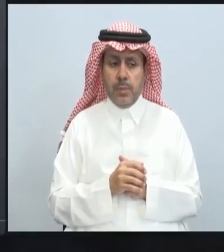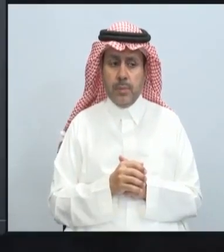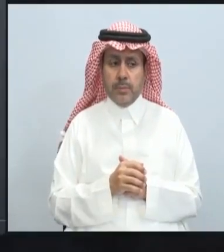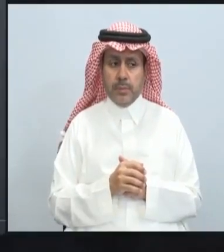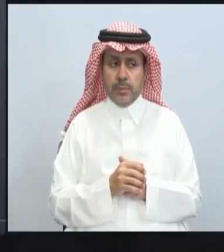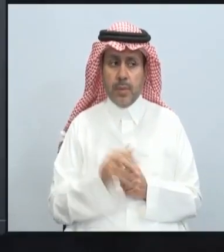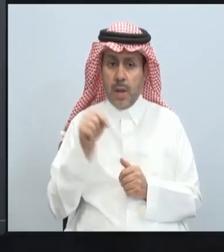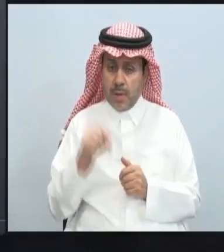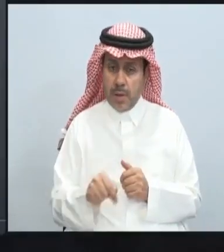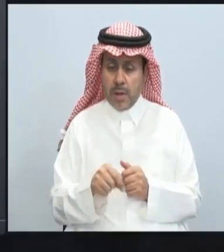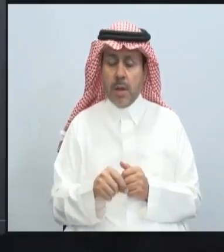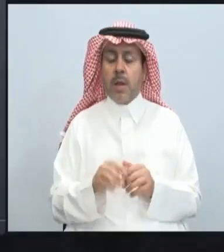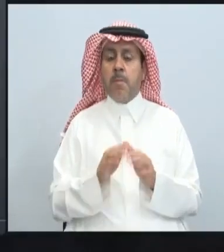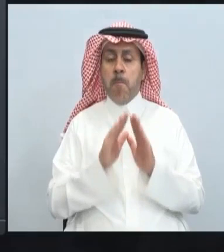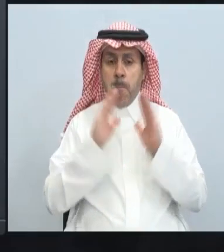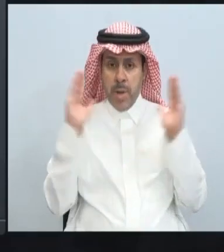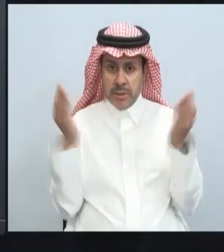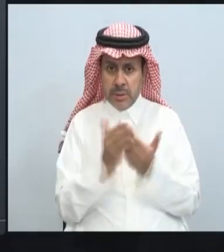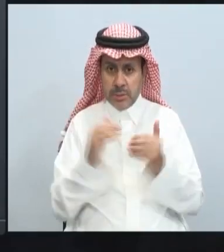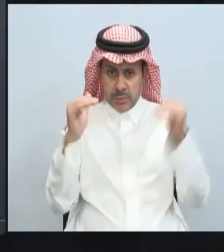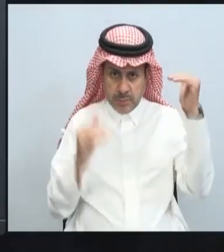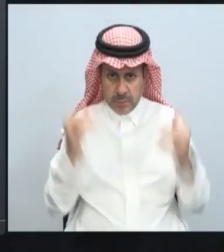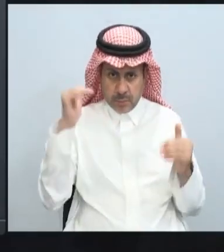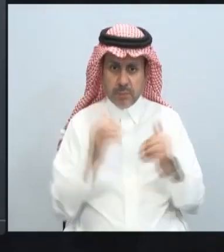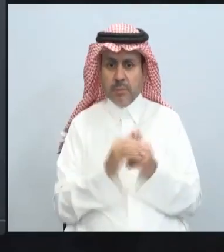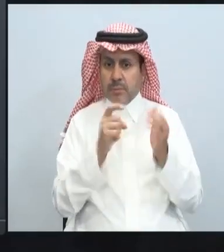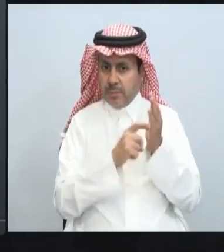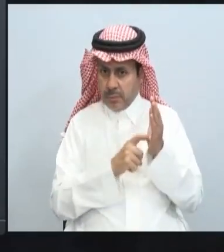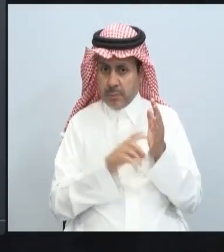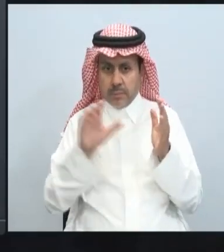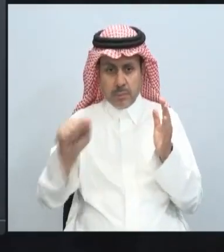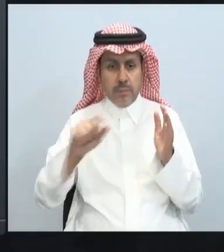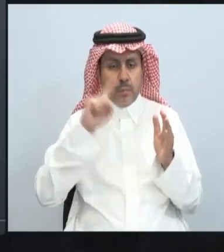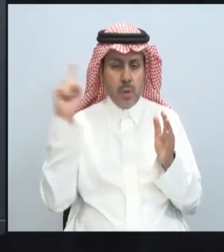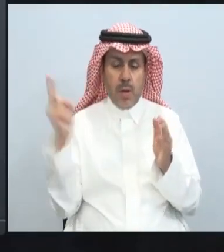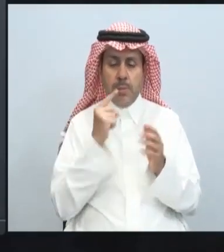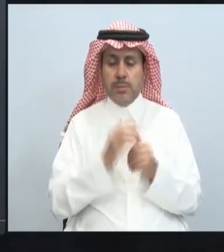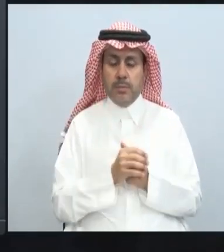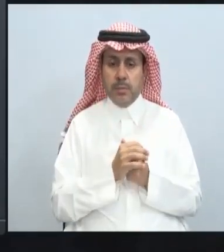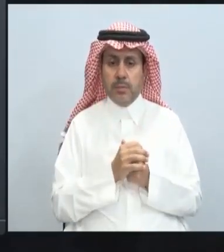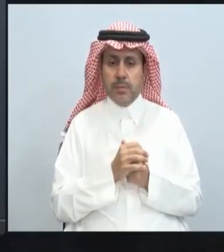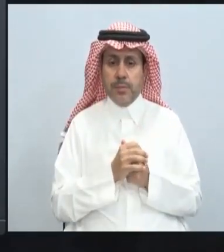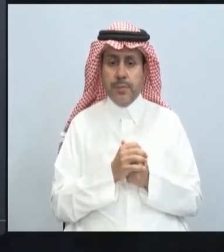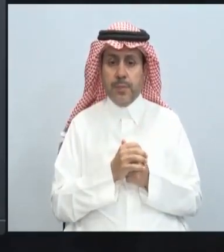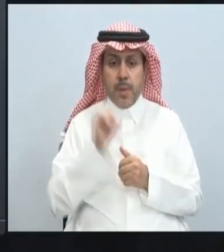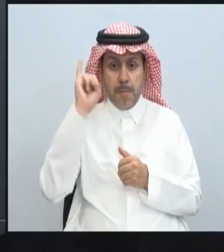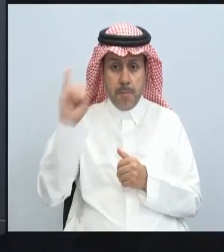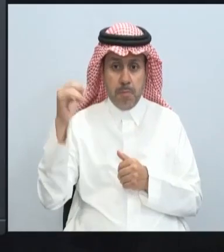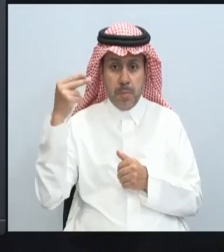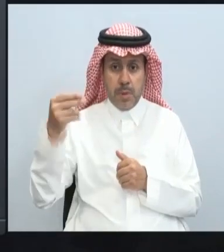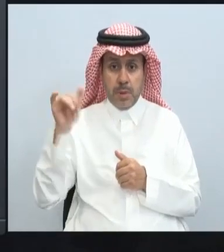هذا هو المجال في التفريق بين القانون الخاص والقانون العام فنكون المعيار في ذلك